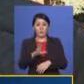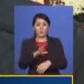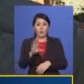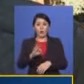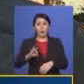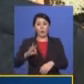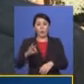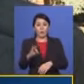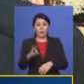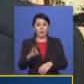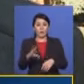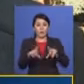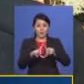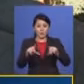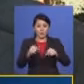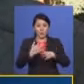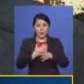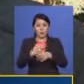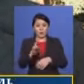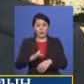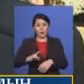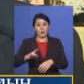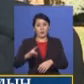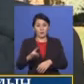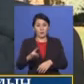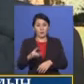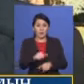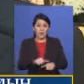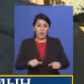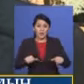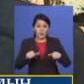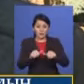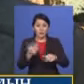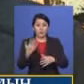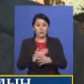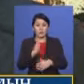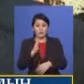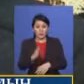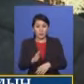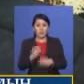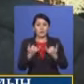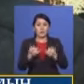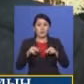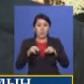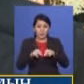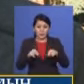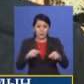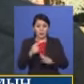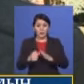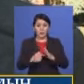облыстық маслихатта қаралып, қолдау тауып, республикалық аномастика комиссиясы тарапынан да қолдау тапты. Қазіргі таңда Петропавл